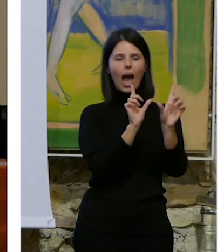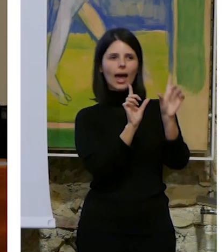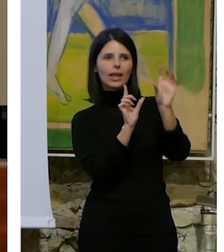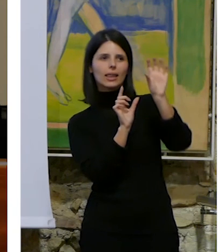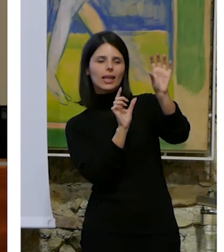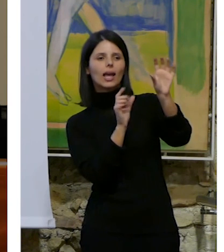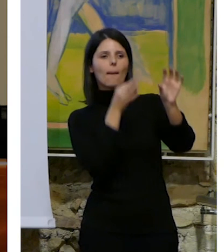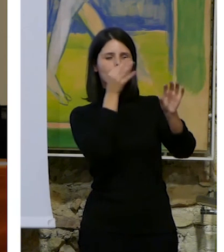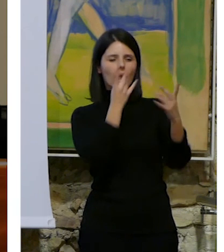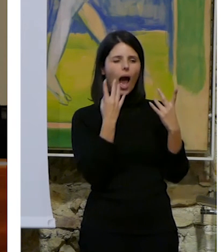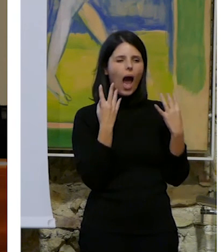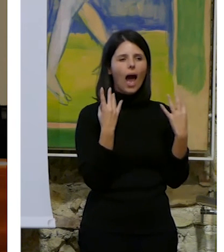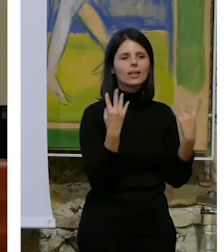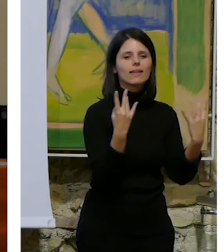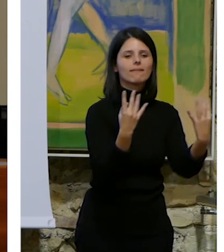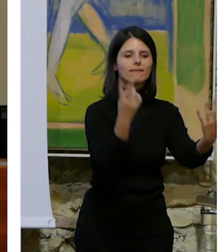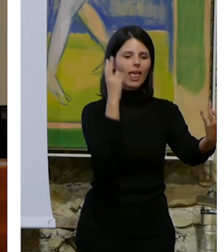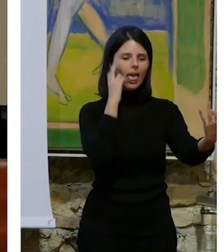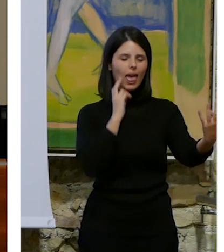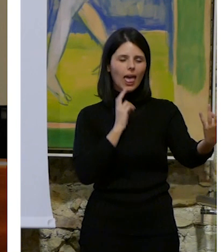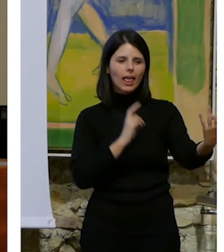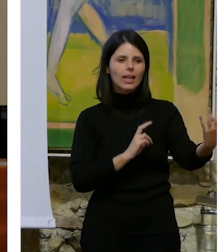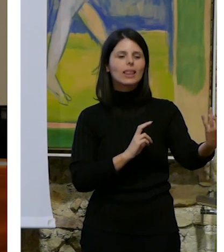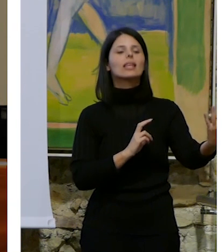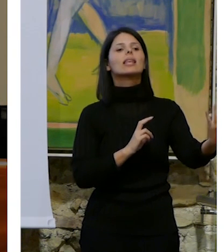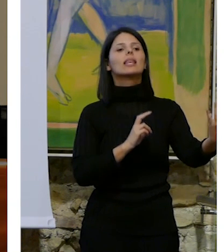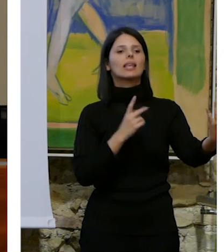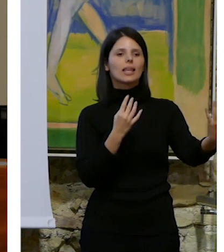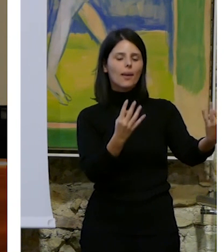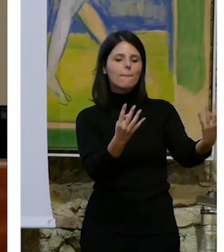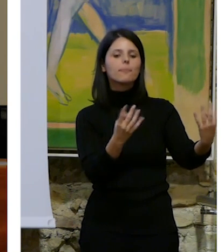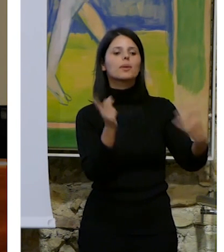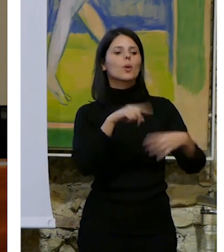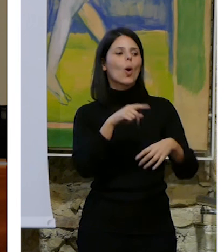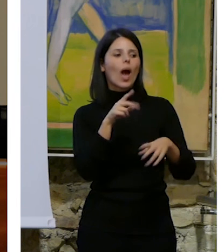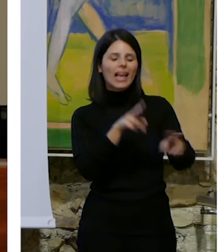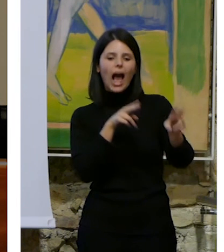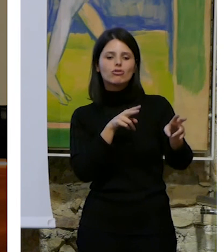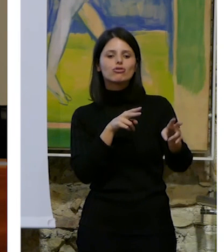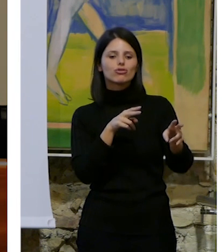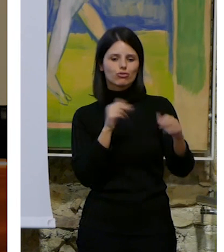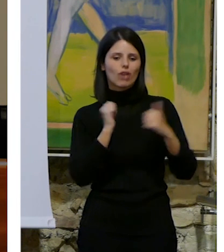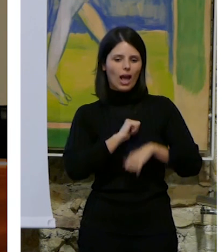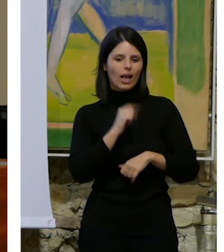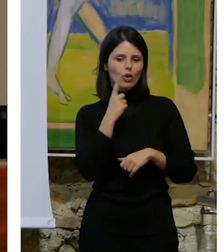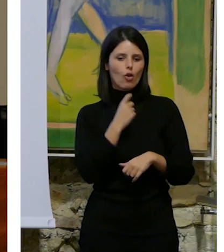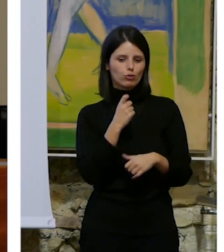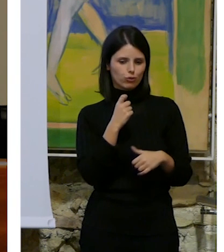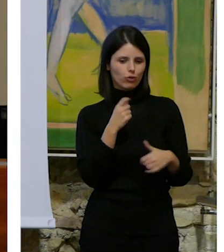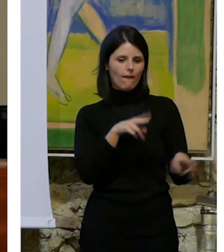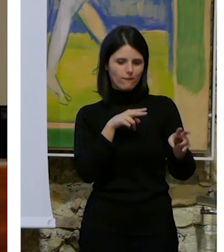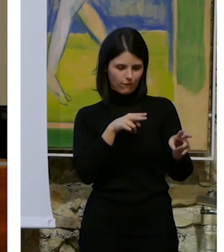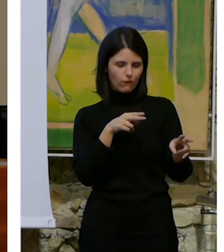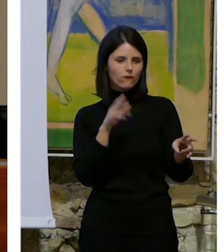i prati verdi, con già le giacche rosse per i signori per fare la caccia alla volpe, con dei cavalli che saltavano gli